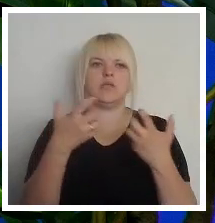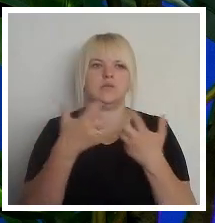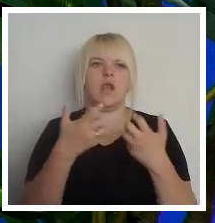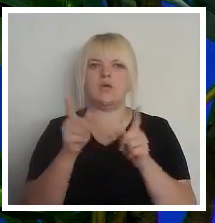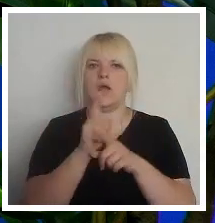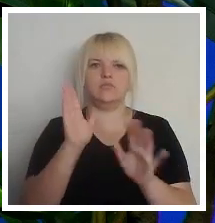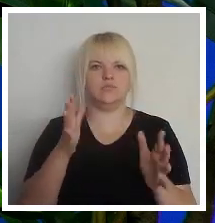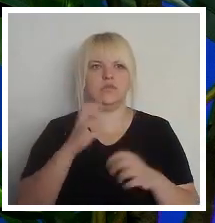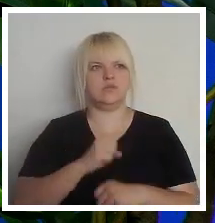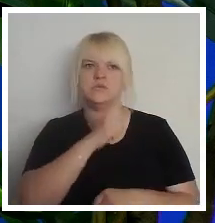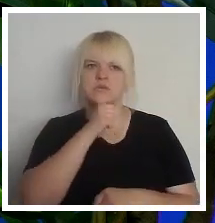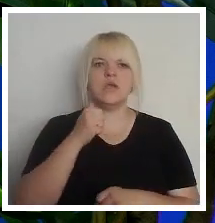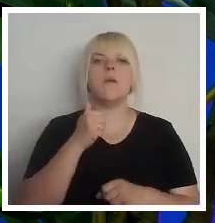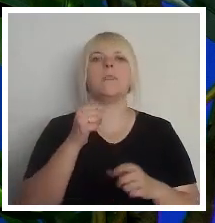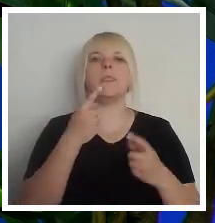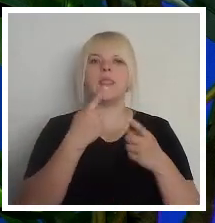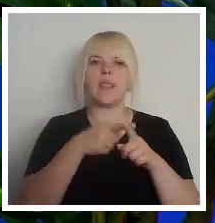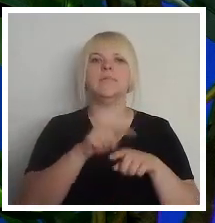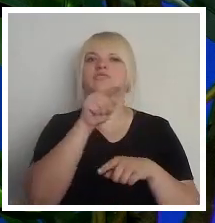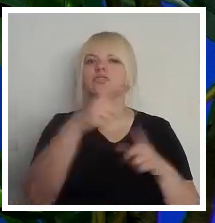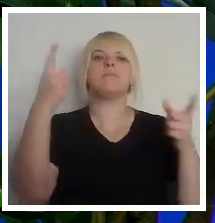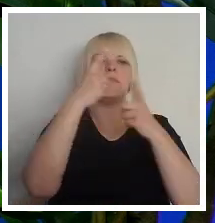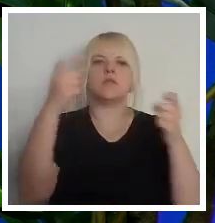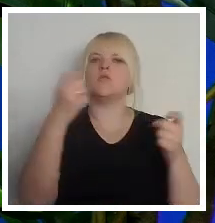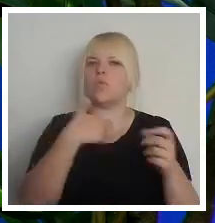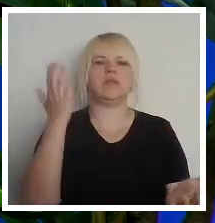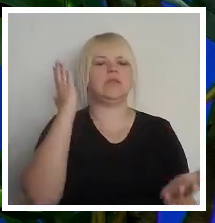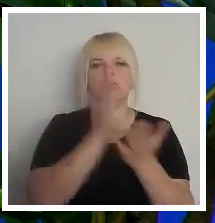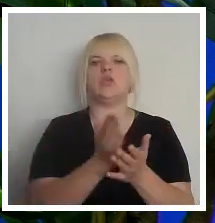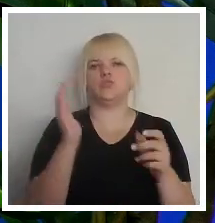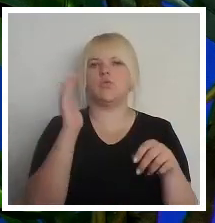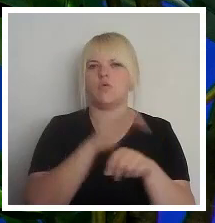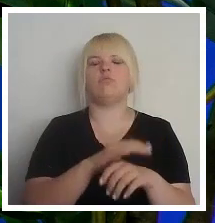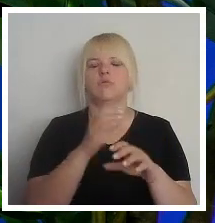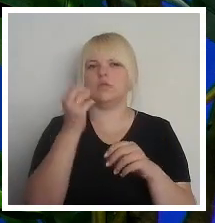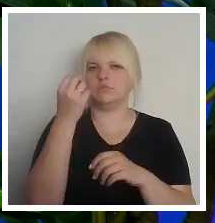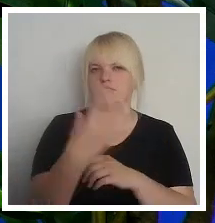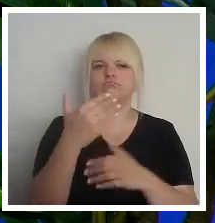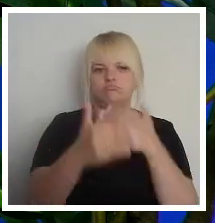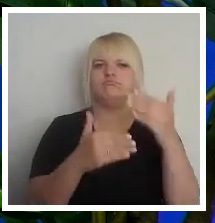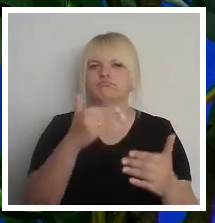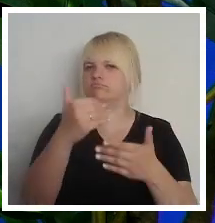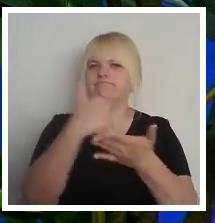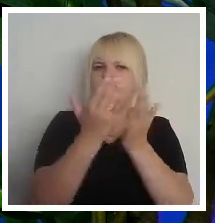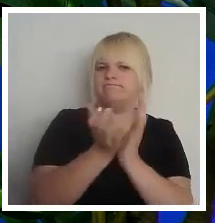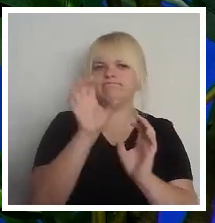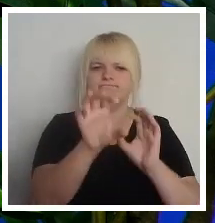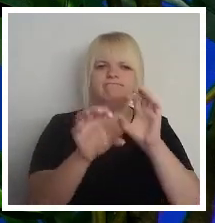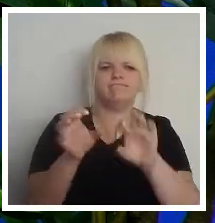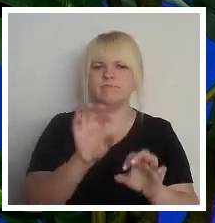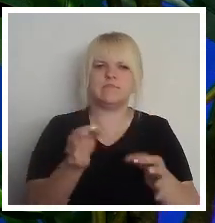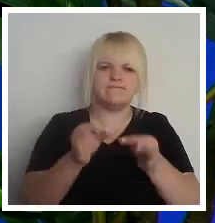mediju lauciņā pēc noteikti ļoti tieša un ļoti konkrēta. Otrs jautājums bija atgādināt.